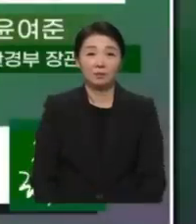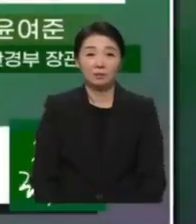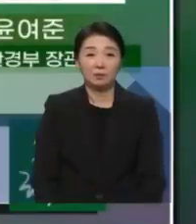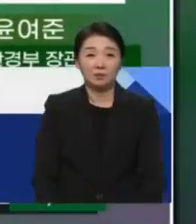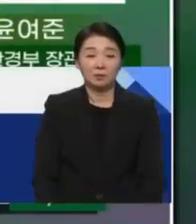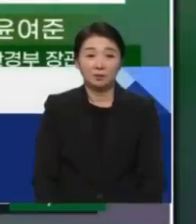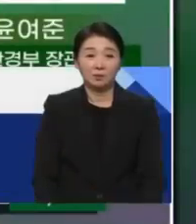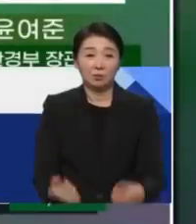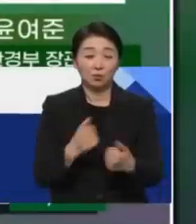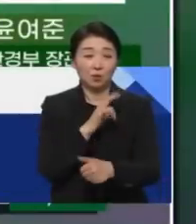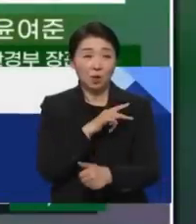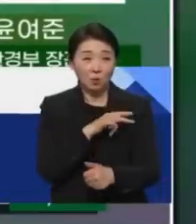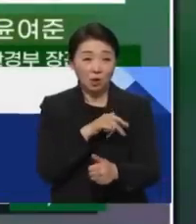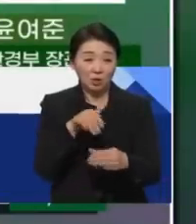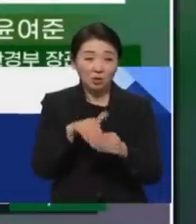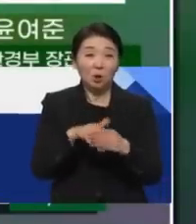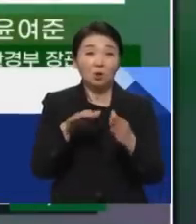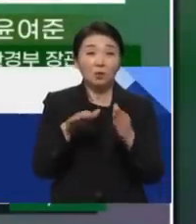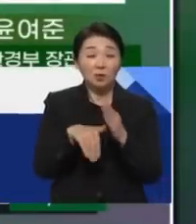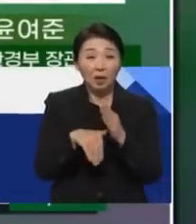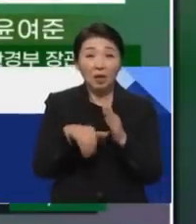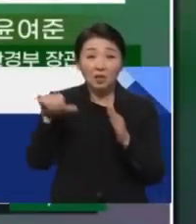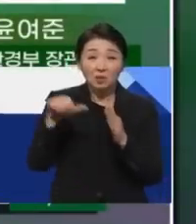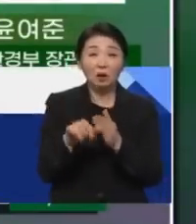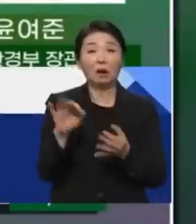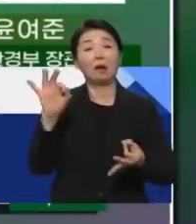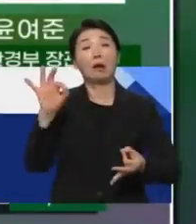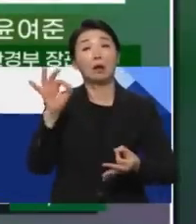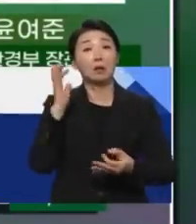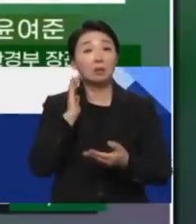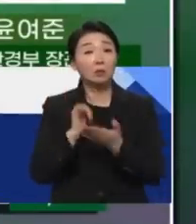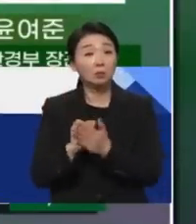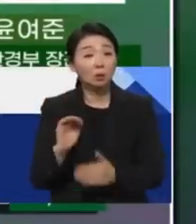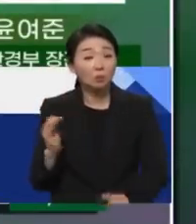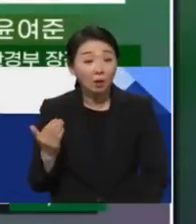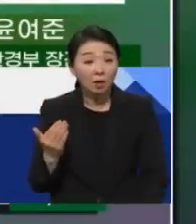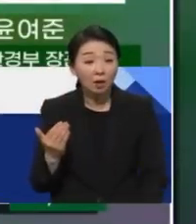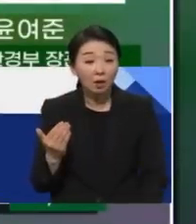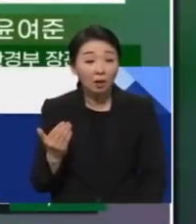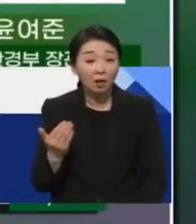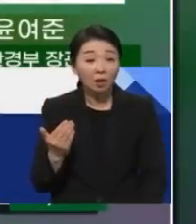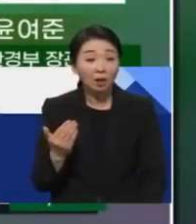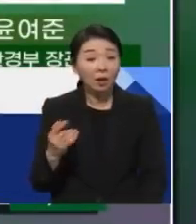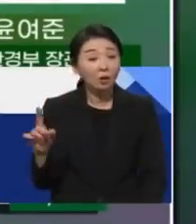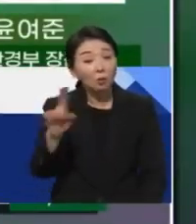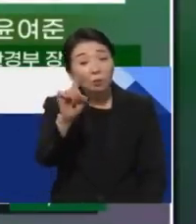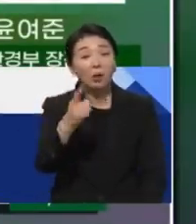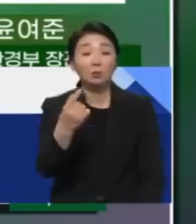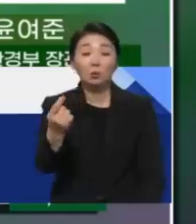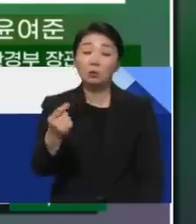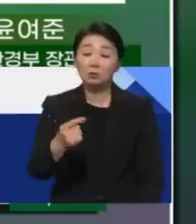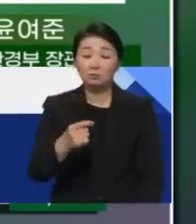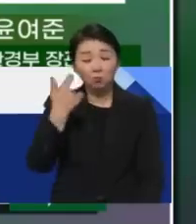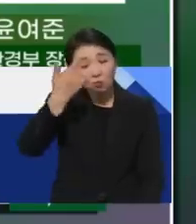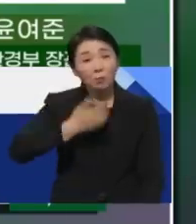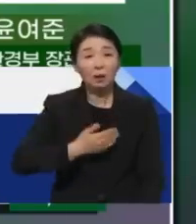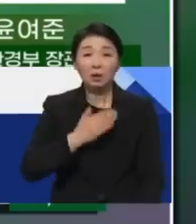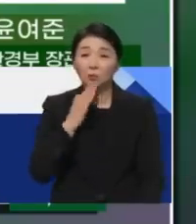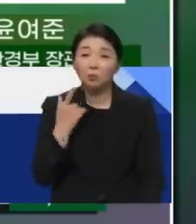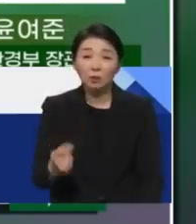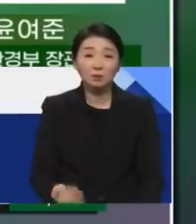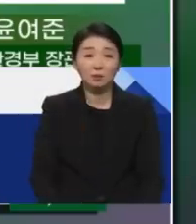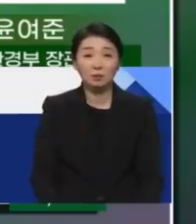총선에서 예. 지면 식물 대통령이 됩니까? 아니, 그게 뭐 불문가지죠. 뭐 물어봐야 합니까? 그렇죠. 아,